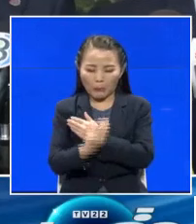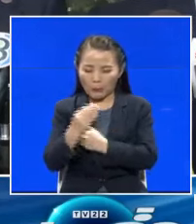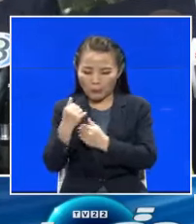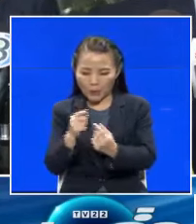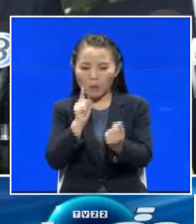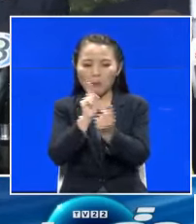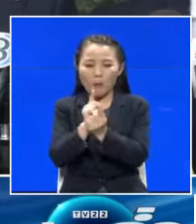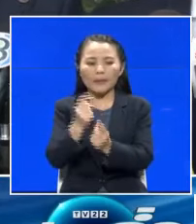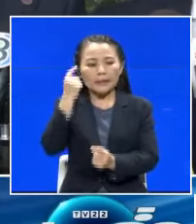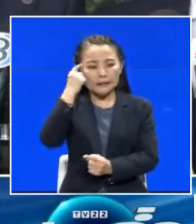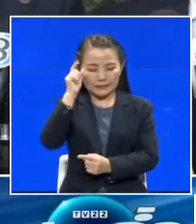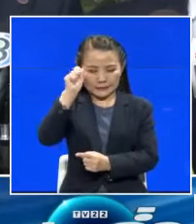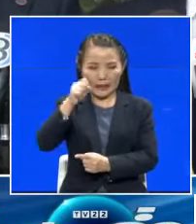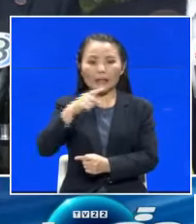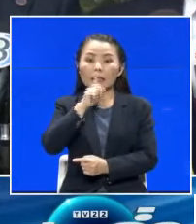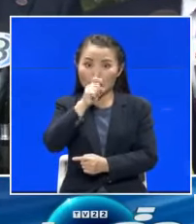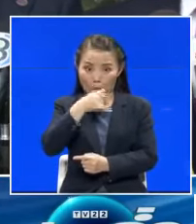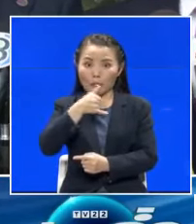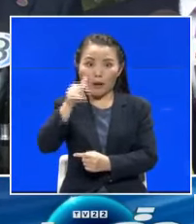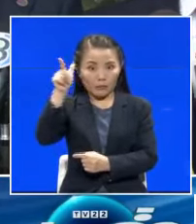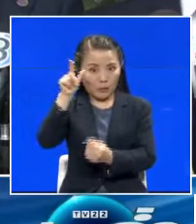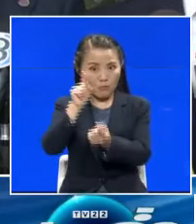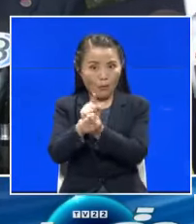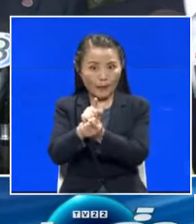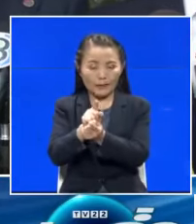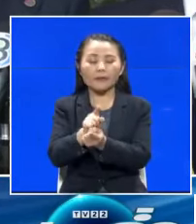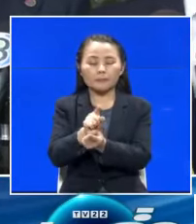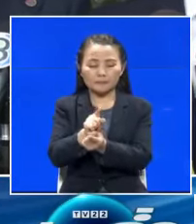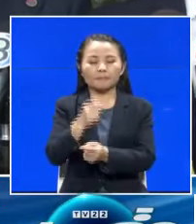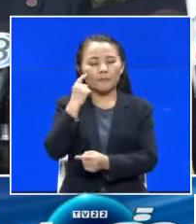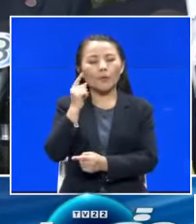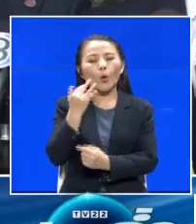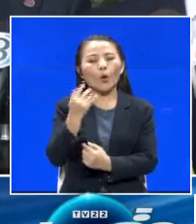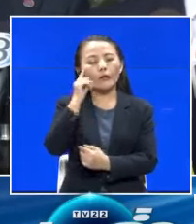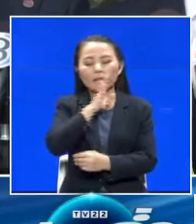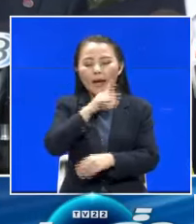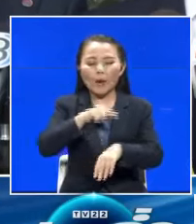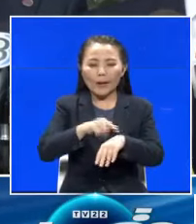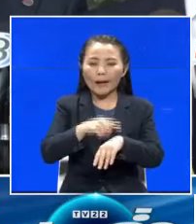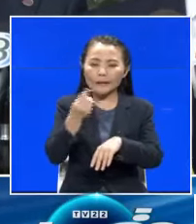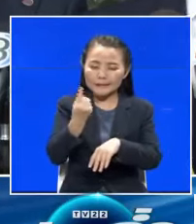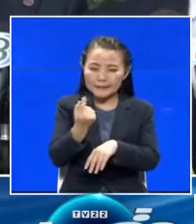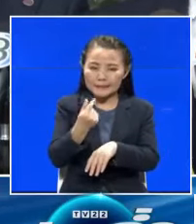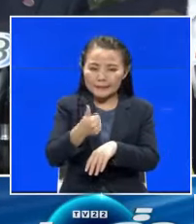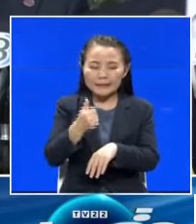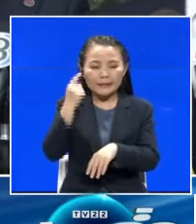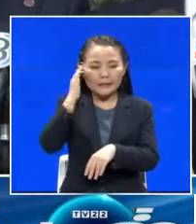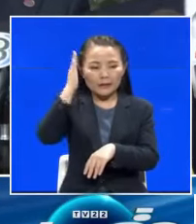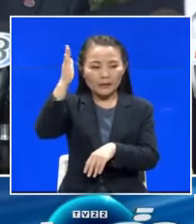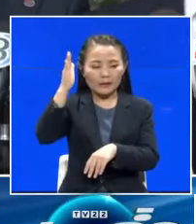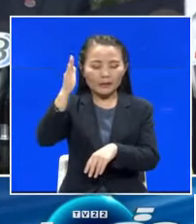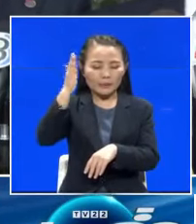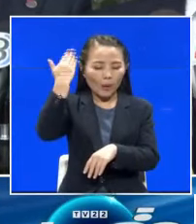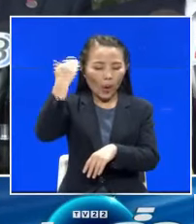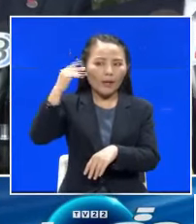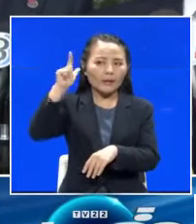ส่วนตัวเนี่ยคุณวราวุธจะไปด้วยไหมคุณวราวุธบอกเลยนะคะว่าจะหาโอกาสนั้นซึ่งตั้งแต่วันที่นายกทักษิณกลับเมืองไ